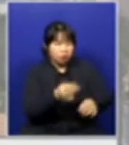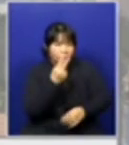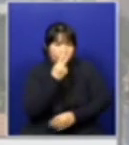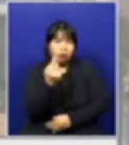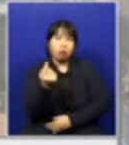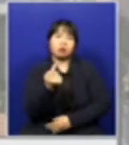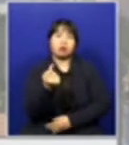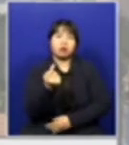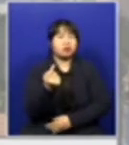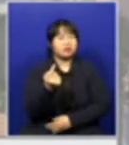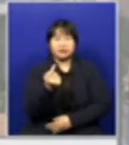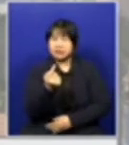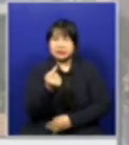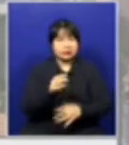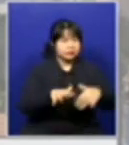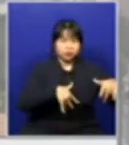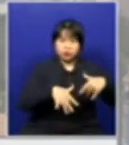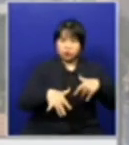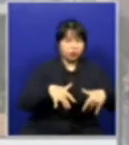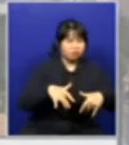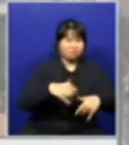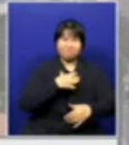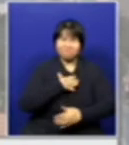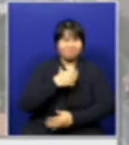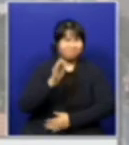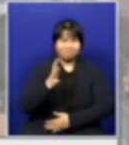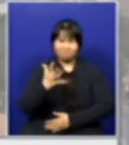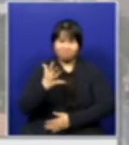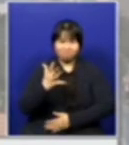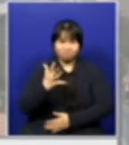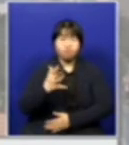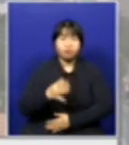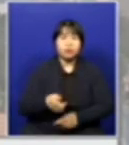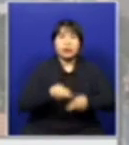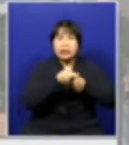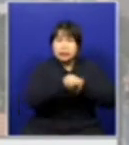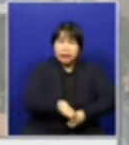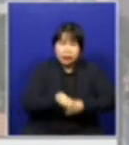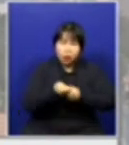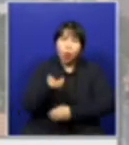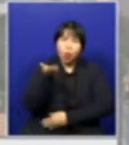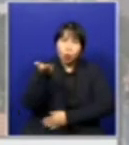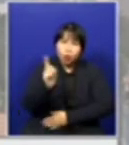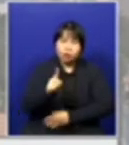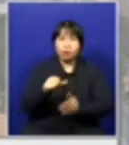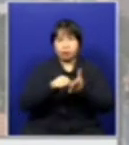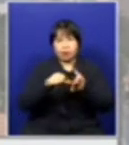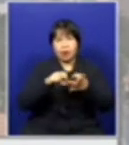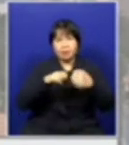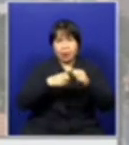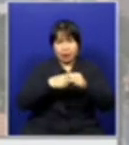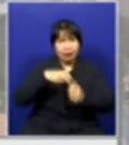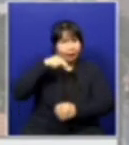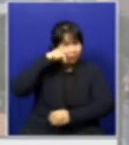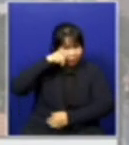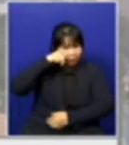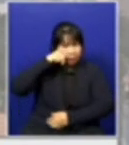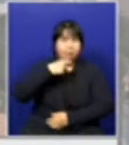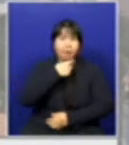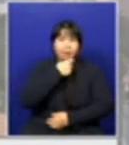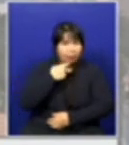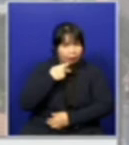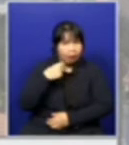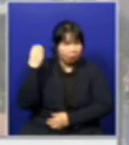มันไม่ใช่ความต้องการของเกษตรกรเราก็เห็นว่าเกษตรกรมาเรียกร้องเรื่องให้แก้ปัญหาภัยแล้งอยู่ตลอดเวล